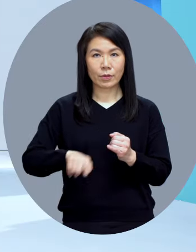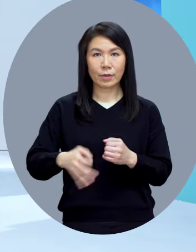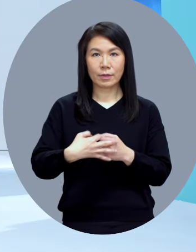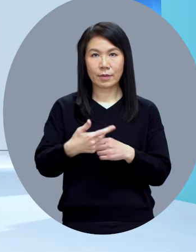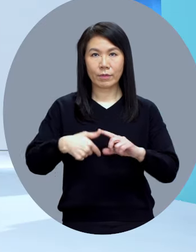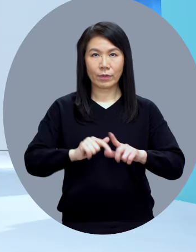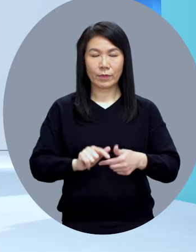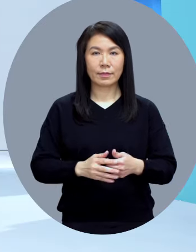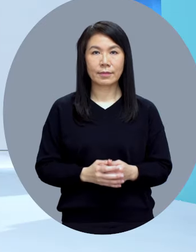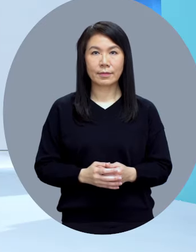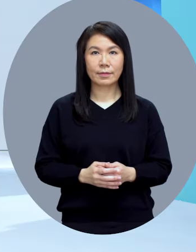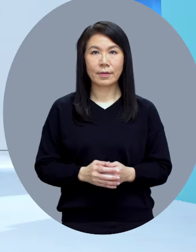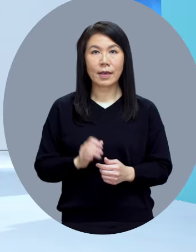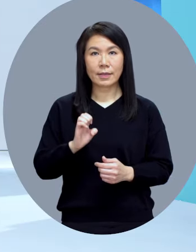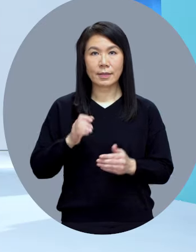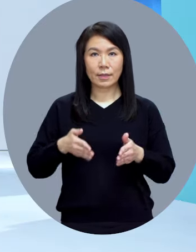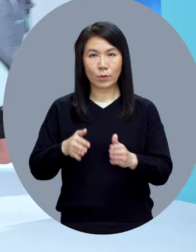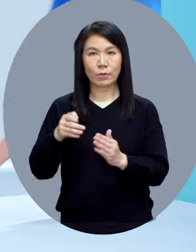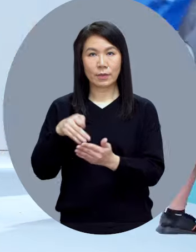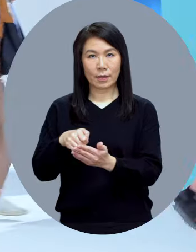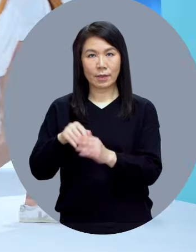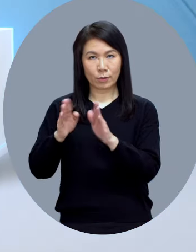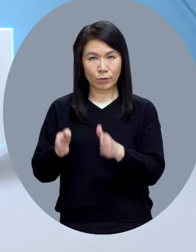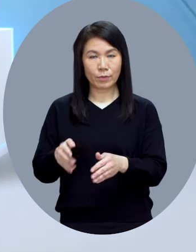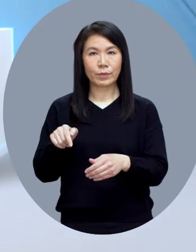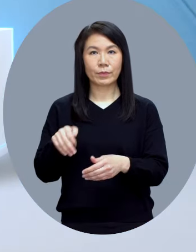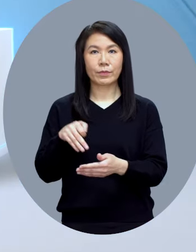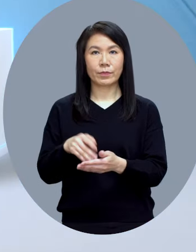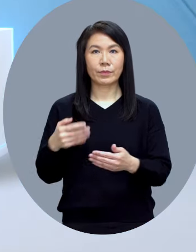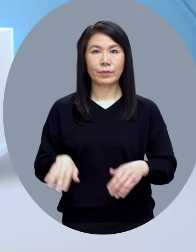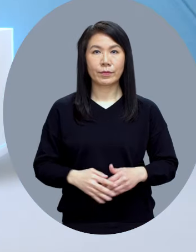第三种方法，去医导登记处登记。